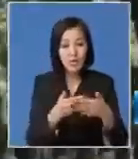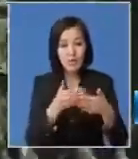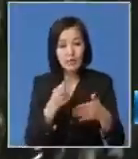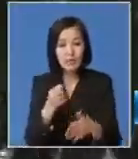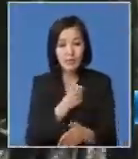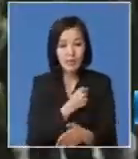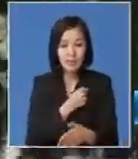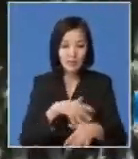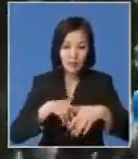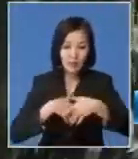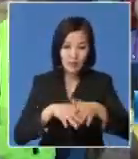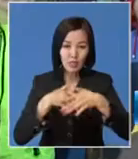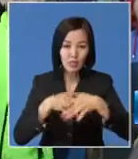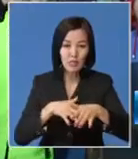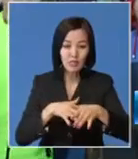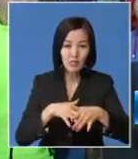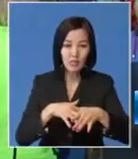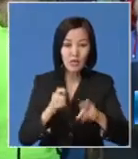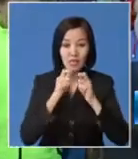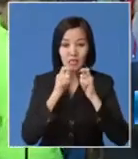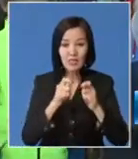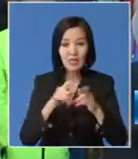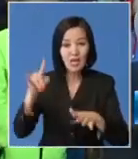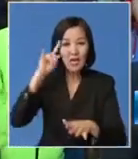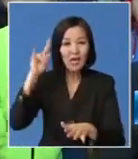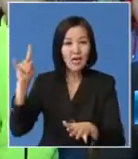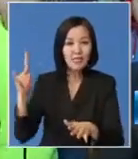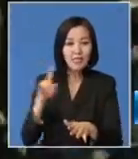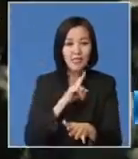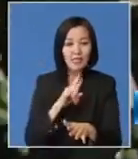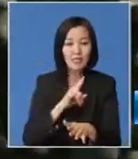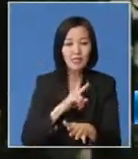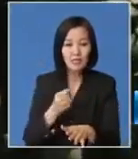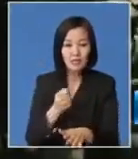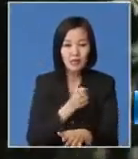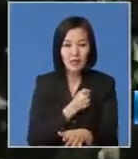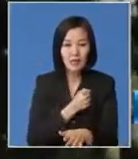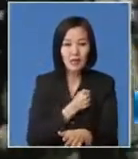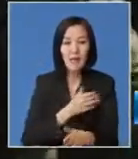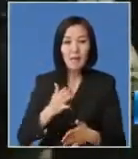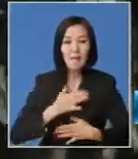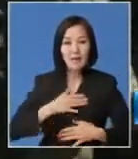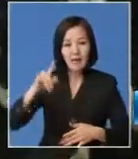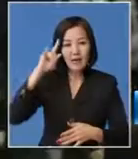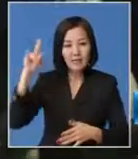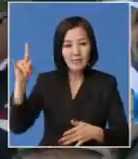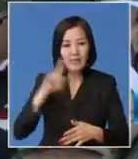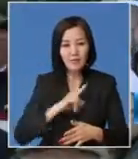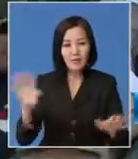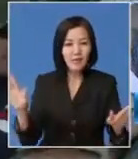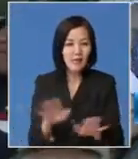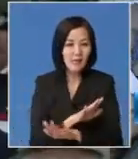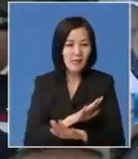сарбаздар жиылғандарға тосын сый жасады. Қазақтың құрыштай азаматтары мен қазақпын деп әндетіп жүректі